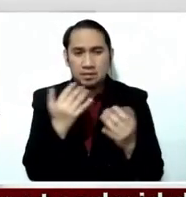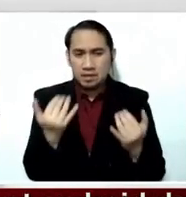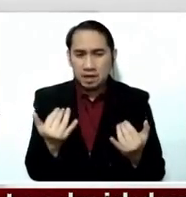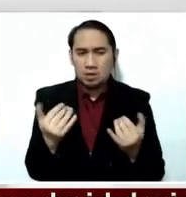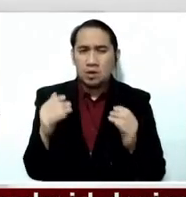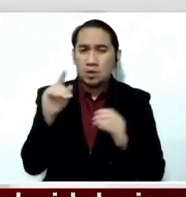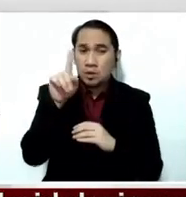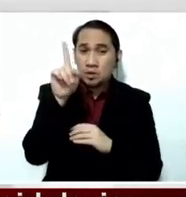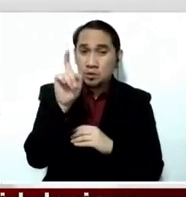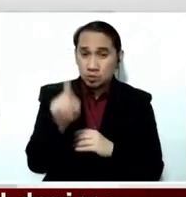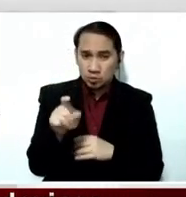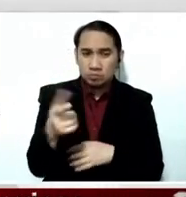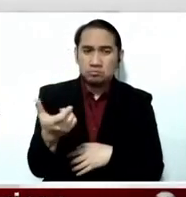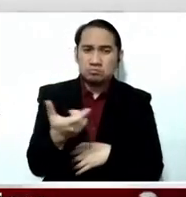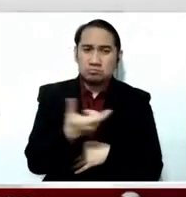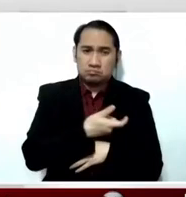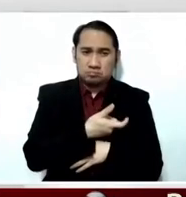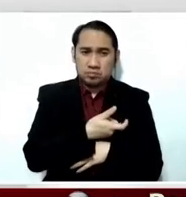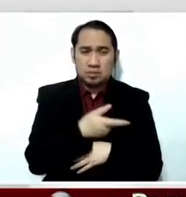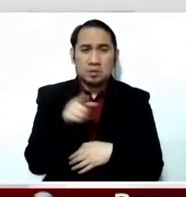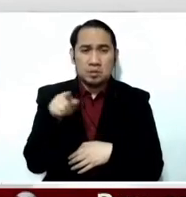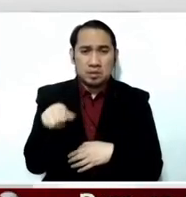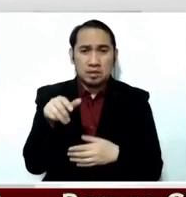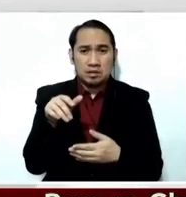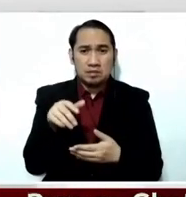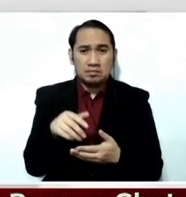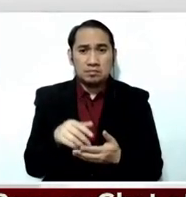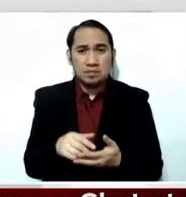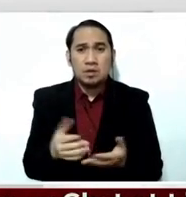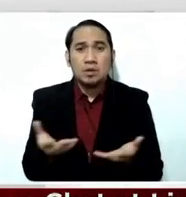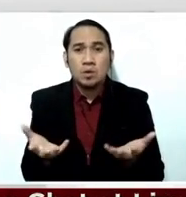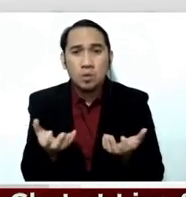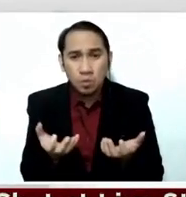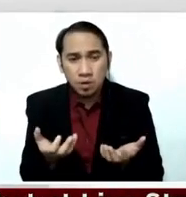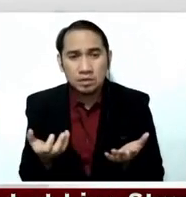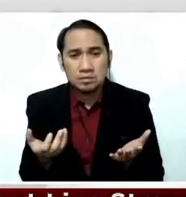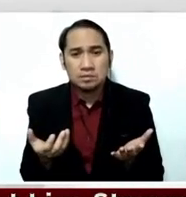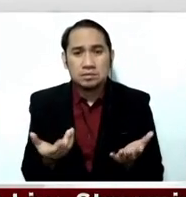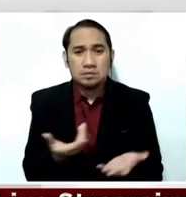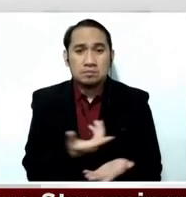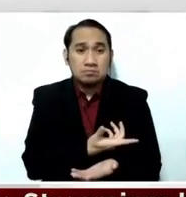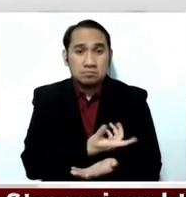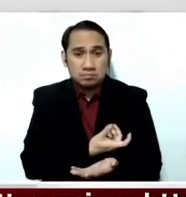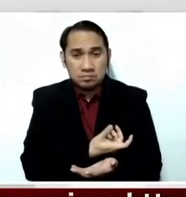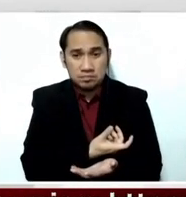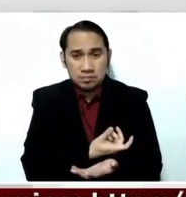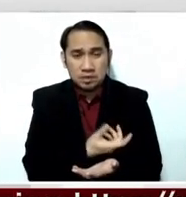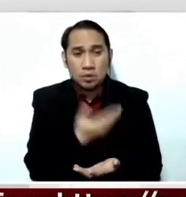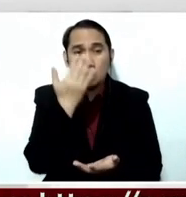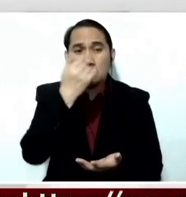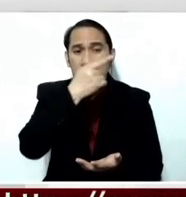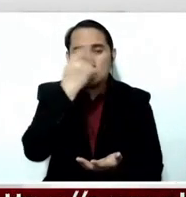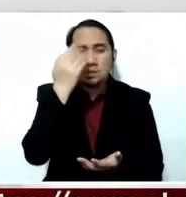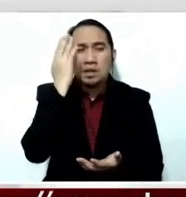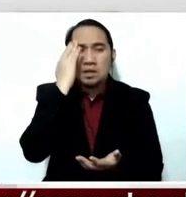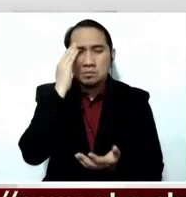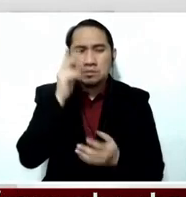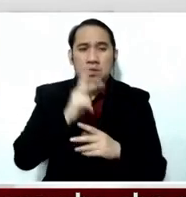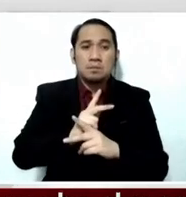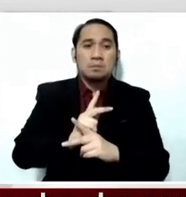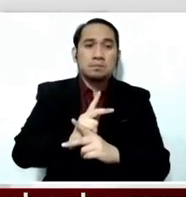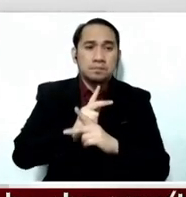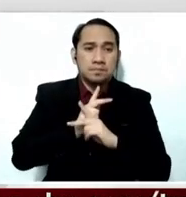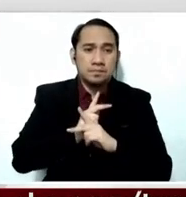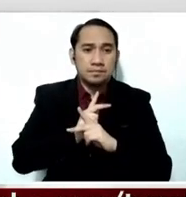mababakunahan bilang economic frontliners? Gustong-gusto ako magpabakuna kasi yun yung pinaprotekta sa sarili namin eh. Tapos kasama ko sa